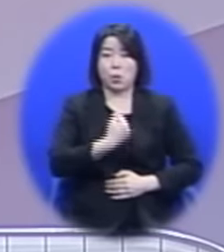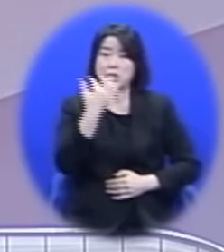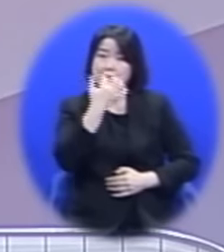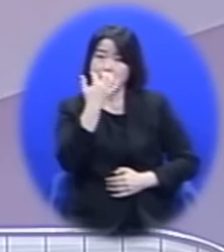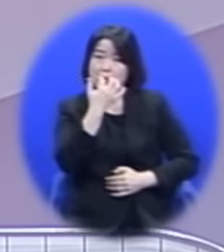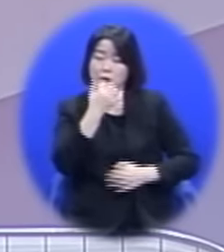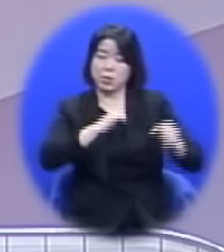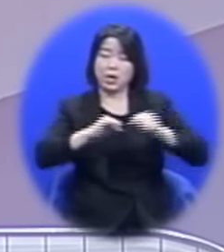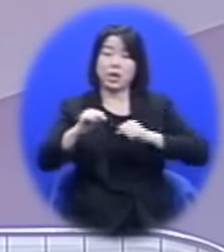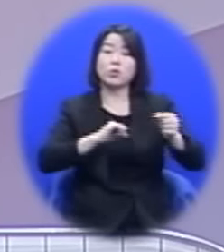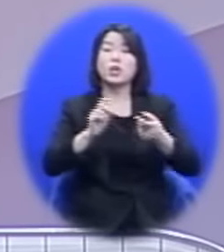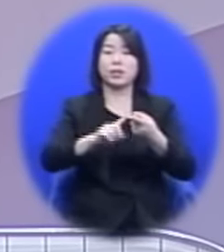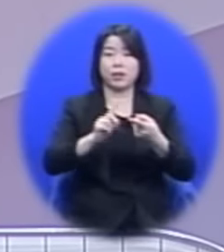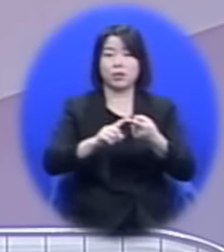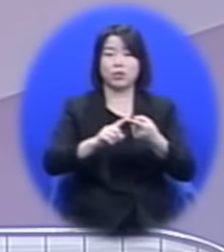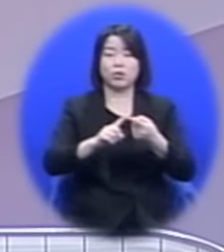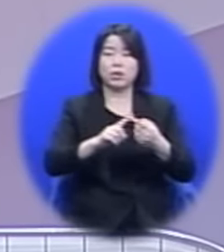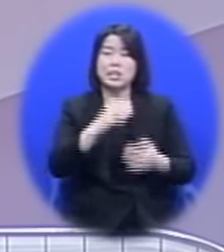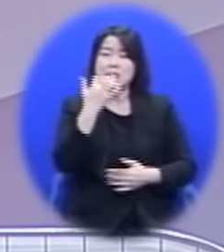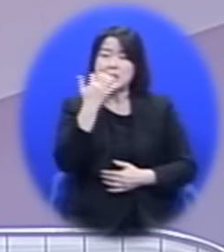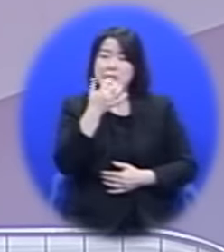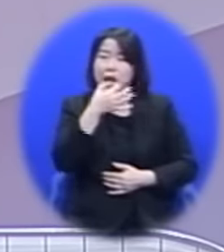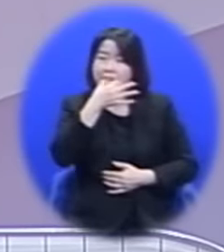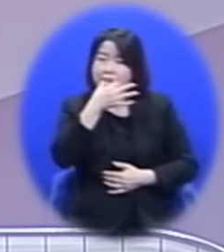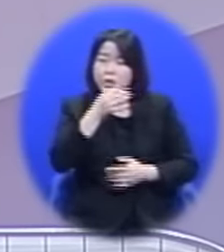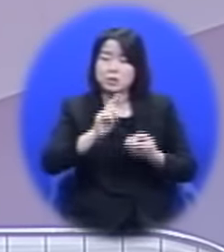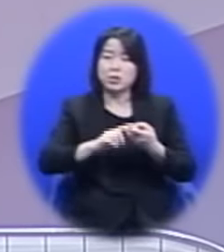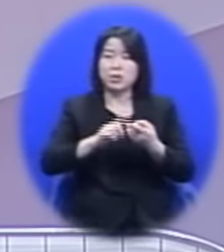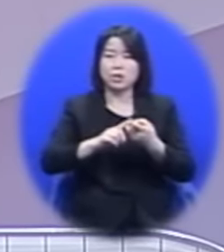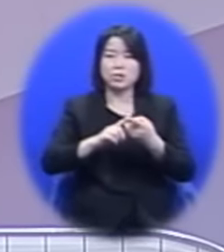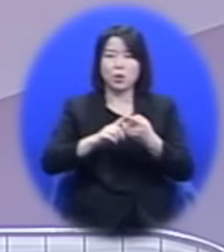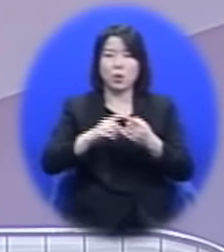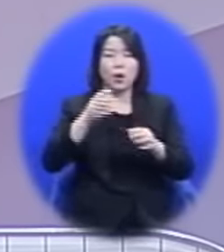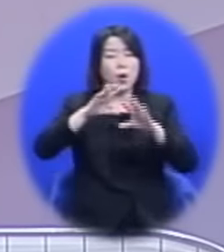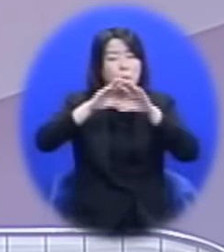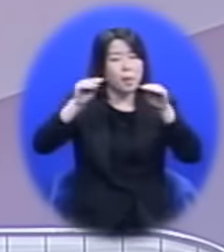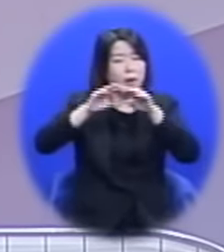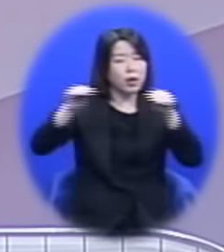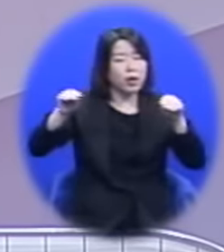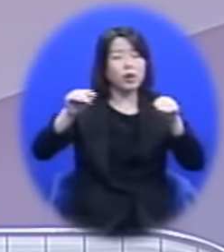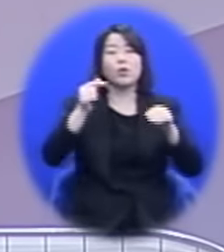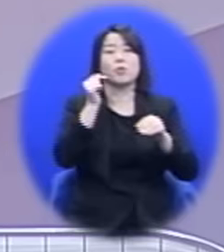것입니다. 그는 성적인 욕구를 발산하기 참